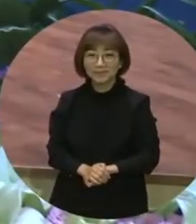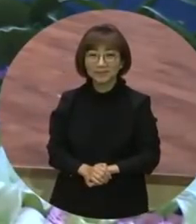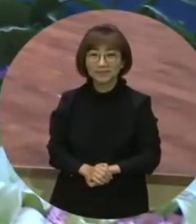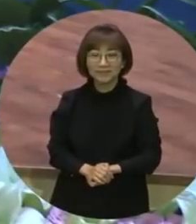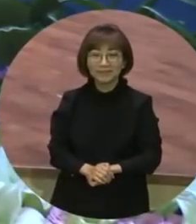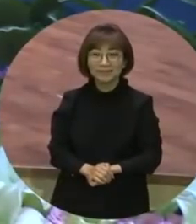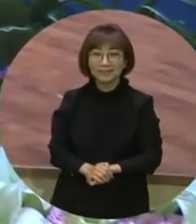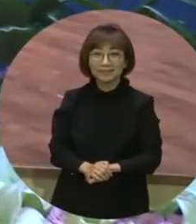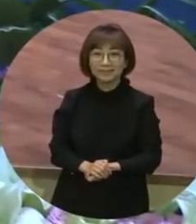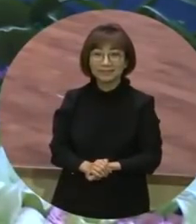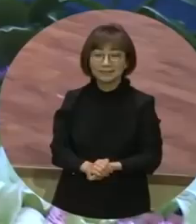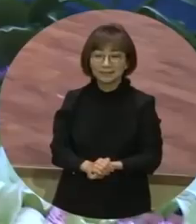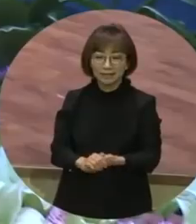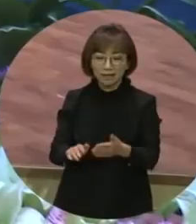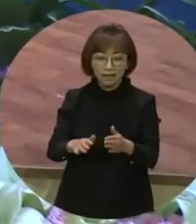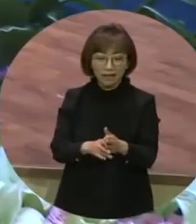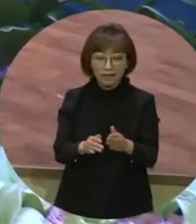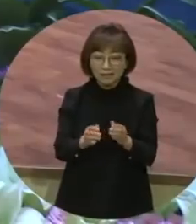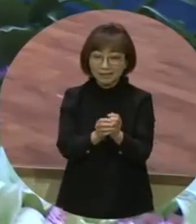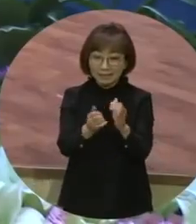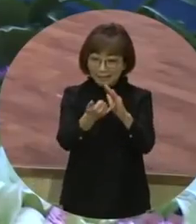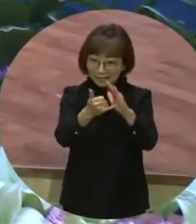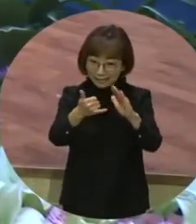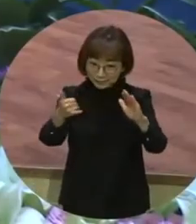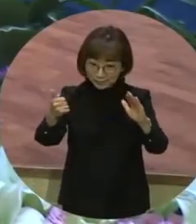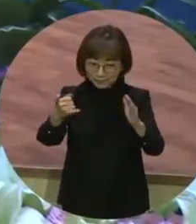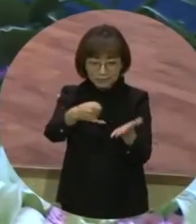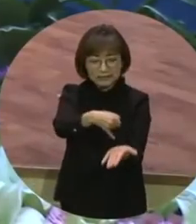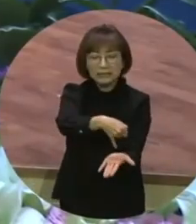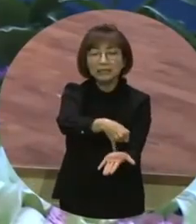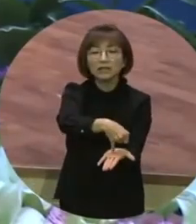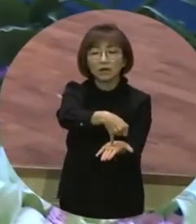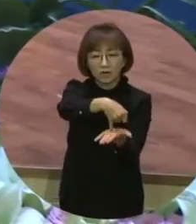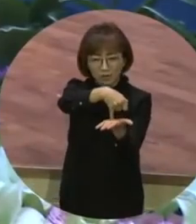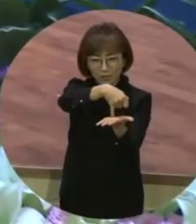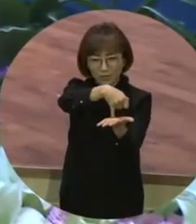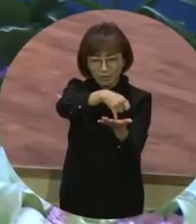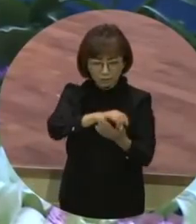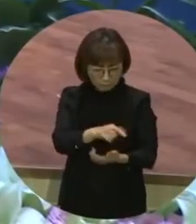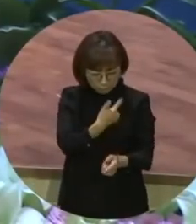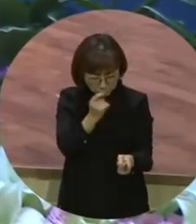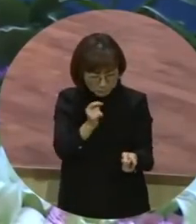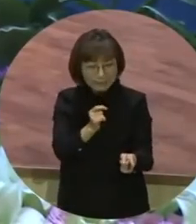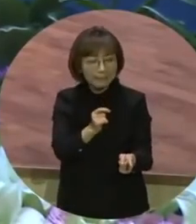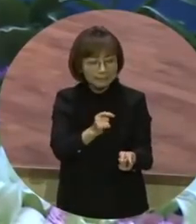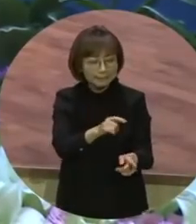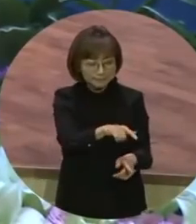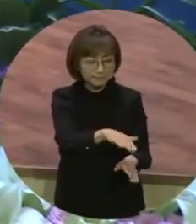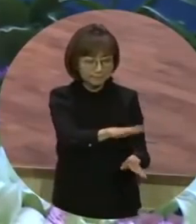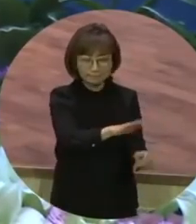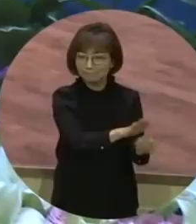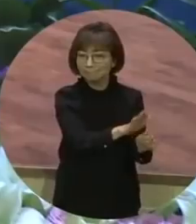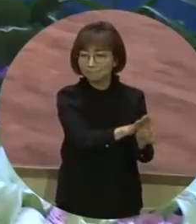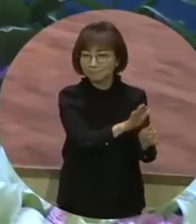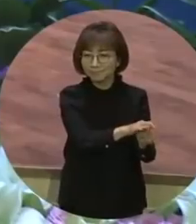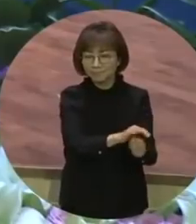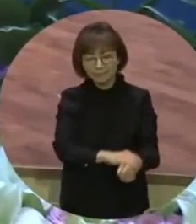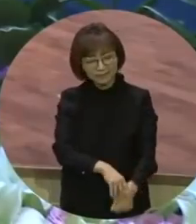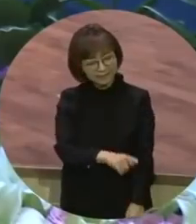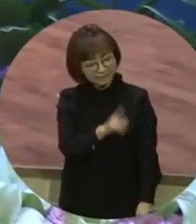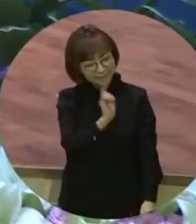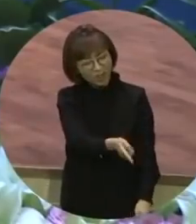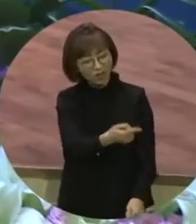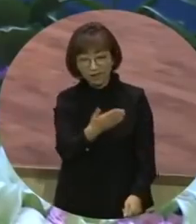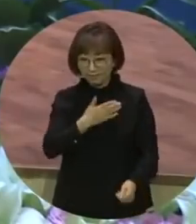하나님의 각자 인격입니다. 그 사람이 하나님 앞에 서도록 도와주시기 바랍니다. 그것만 해야지 그걸 내가